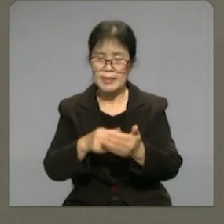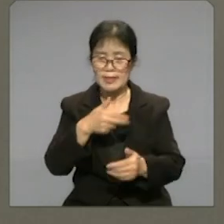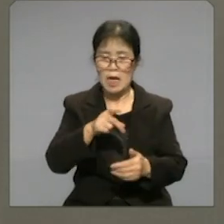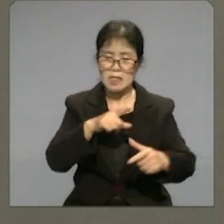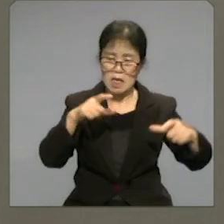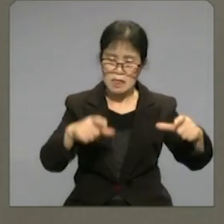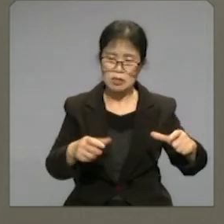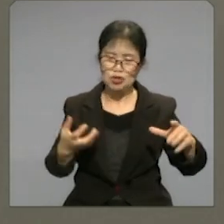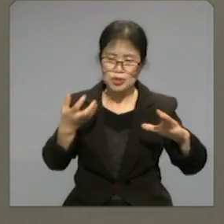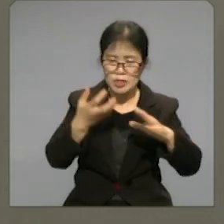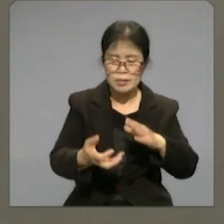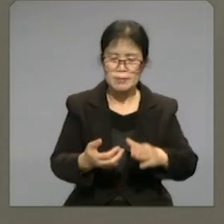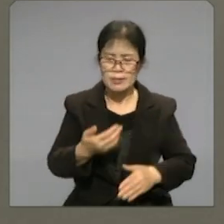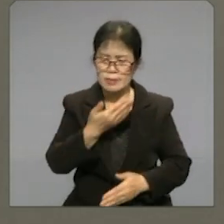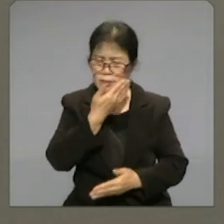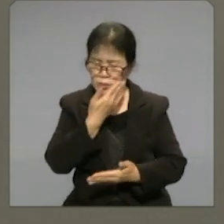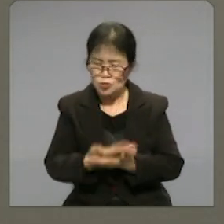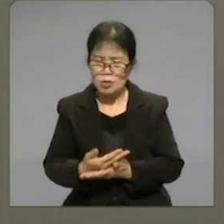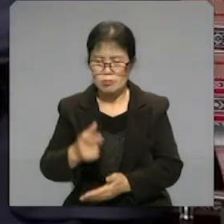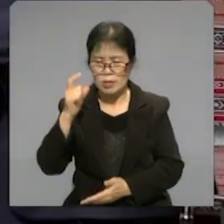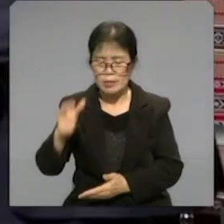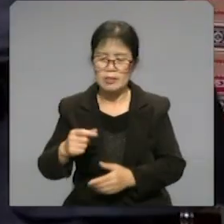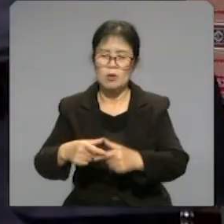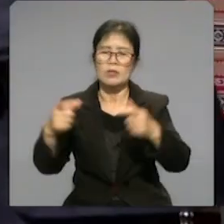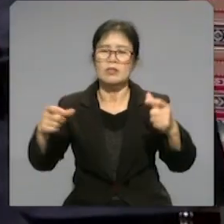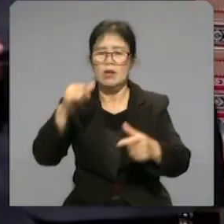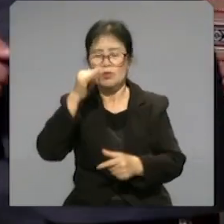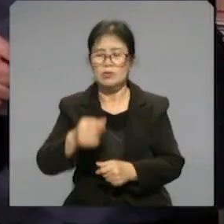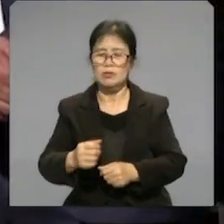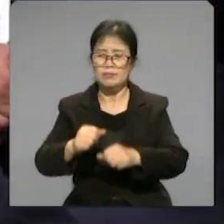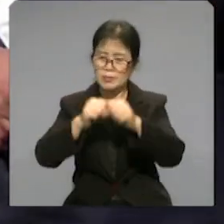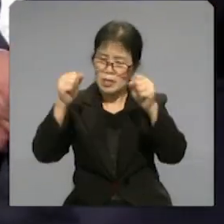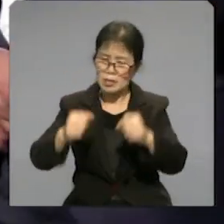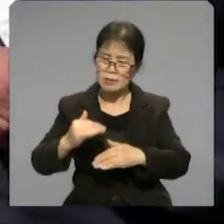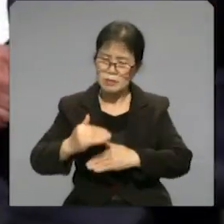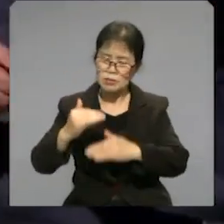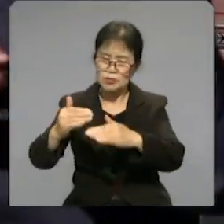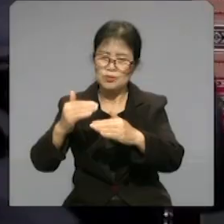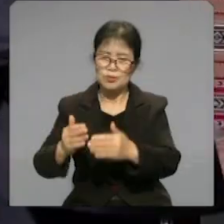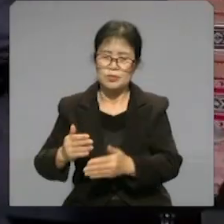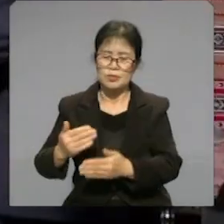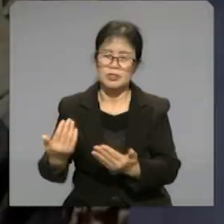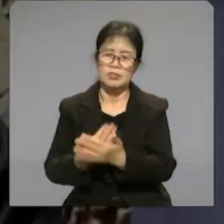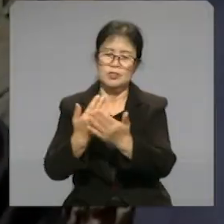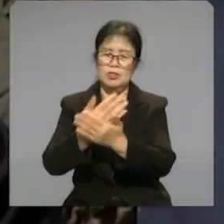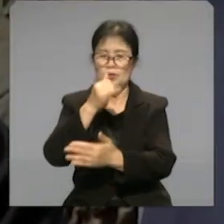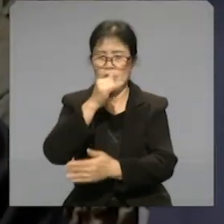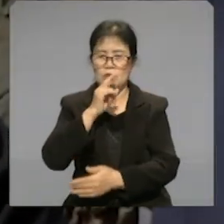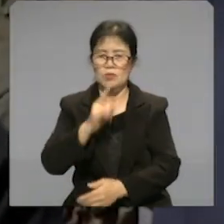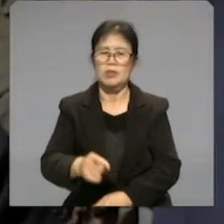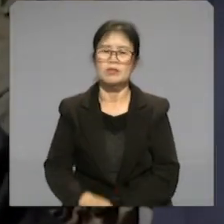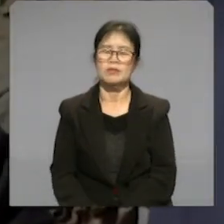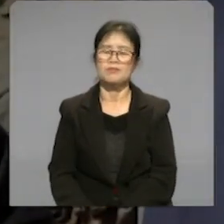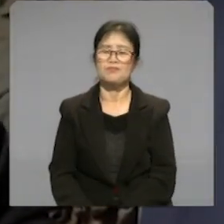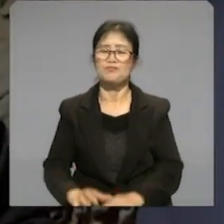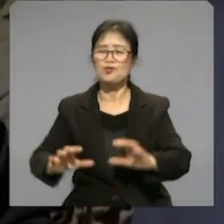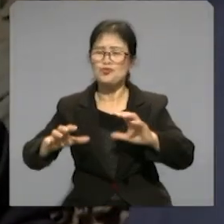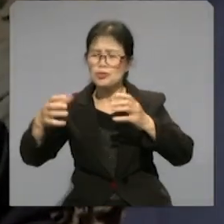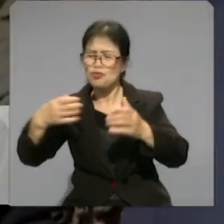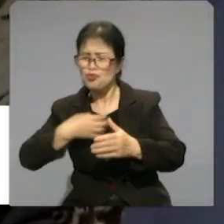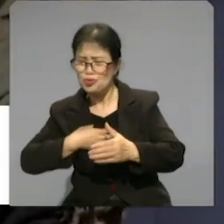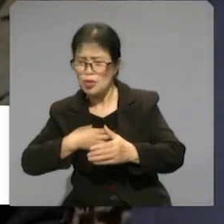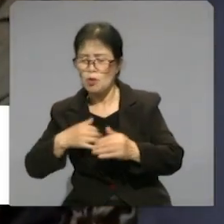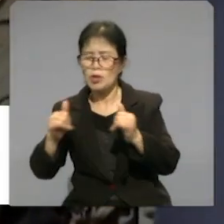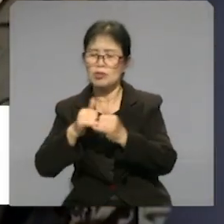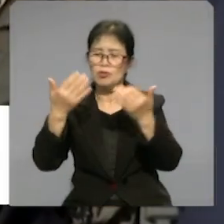진입을 신중하고 강력하게 확대하고 있다면서 체계적으로 진전되고 있다고 자평했습니다. 국제사회의 우려와